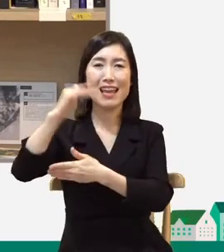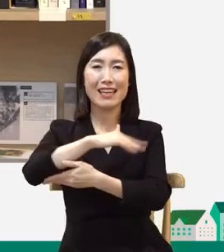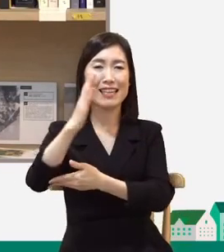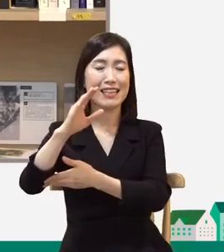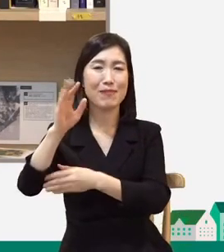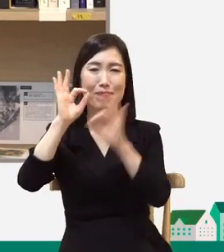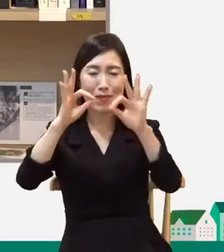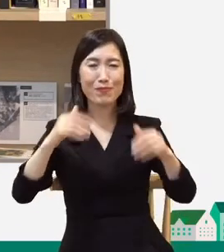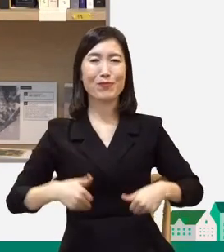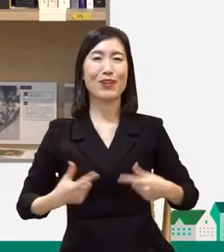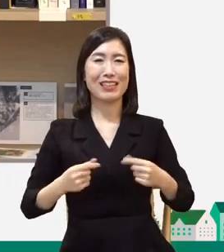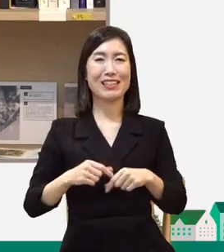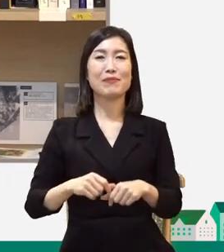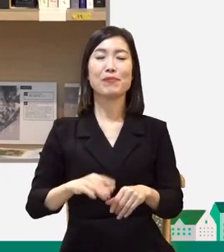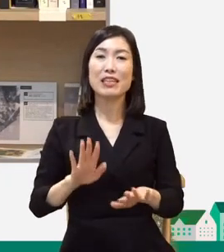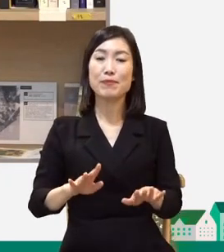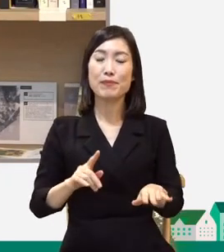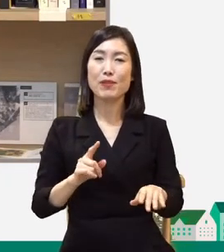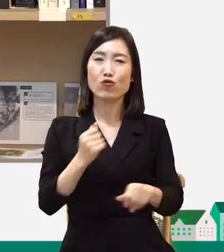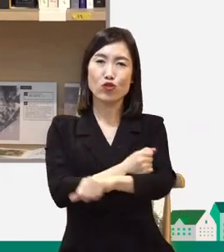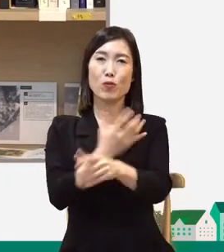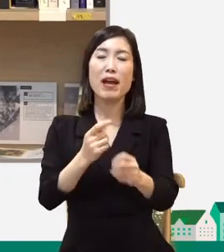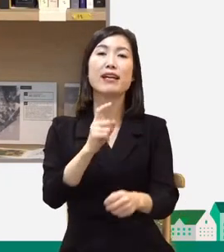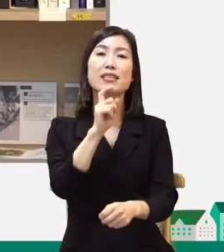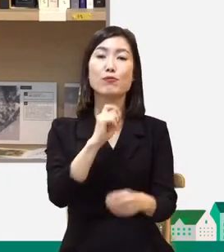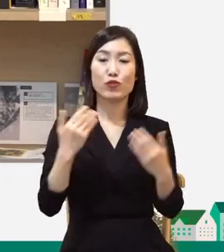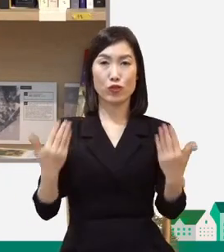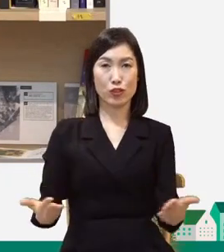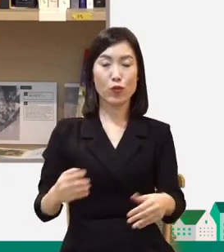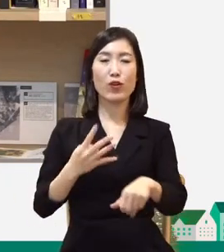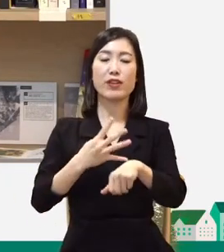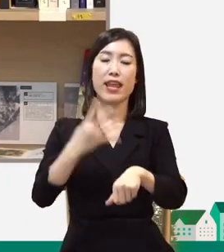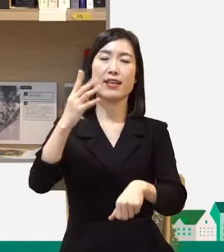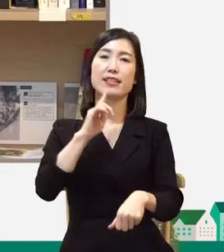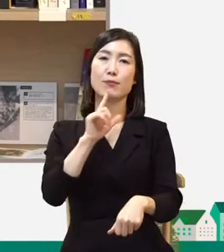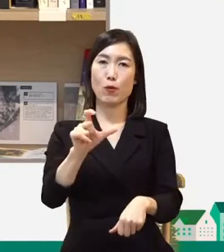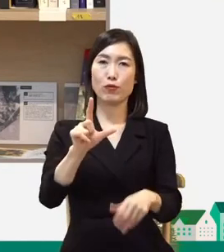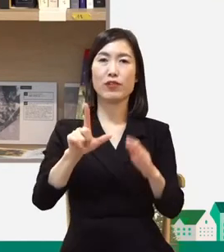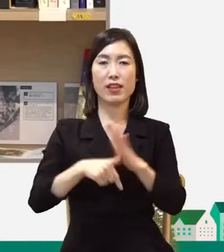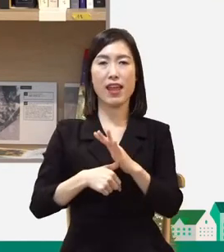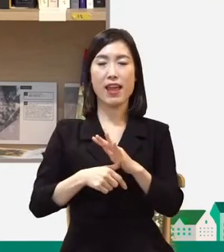수고 많으셨고요. 저희 잠시 쉬고 4시 15분에 세션 3,